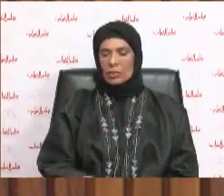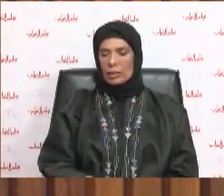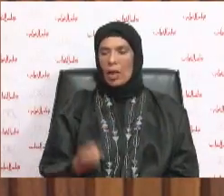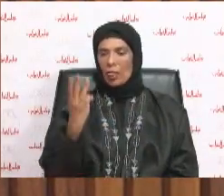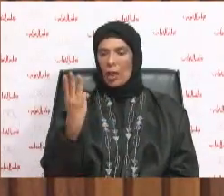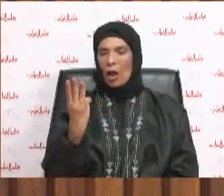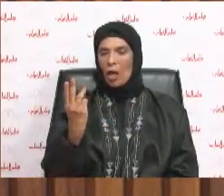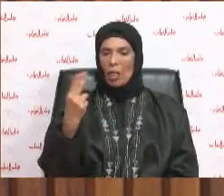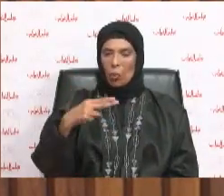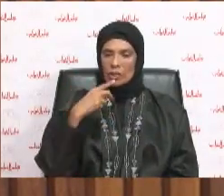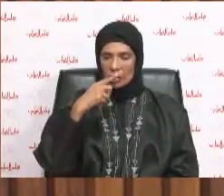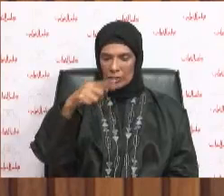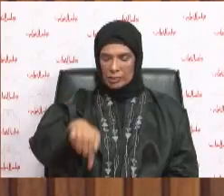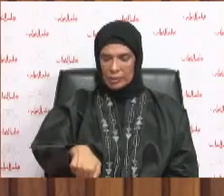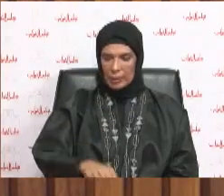2023.